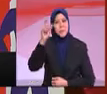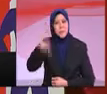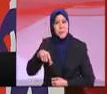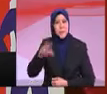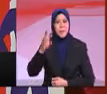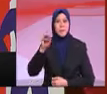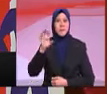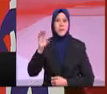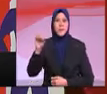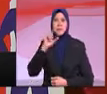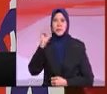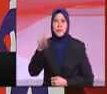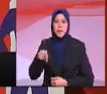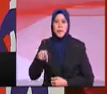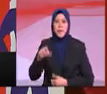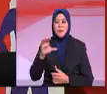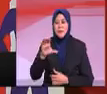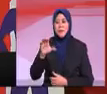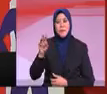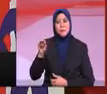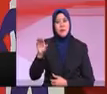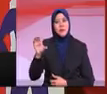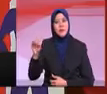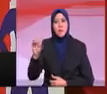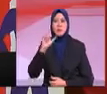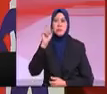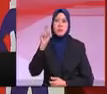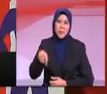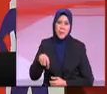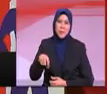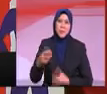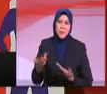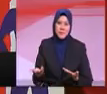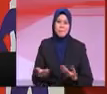MCO dan ataupun CMCO dan sebagainya. Next.